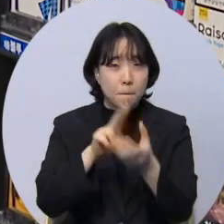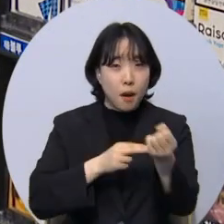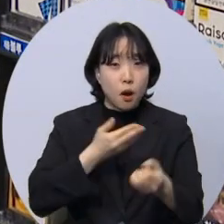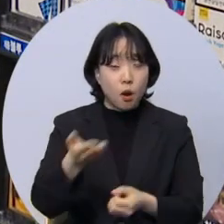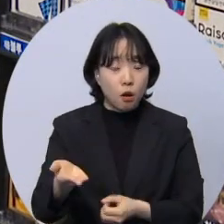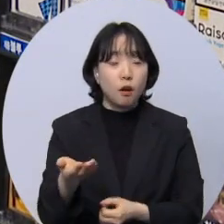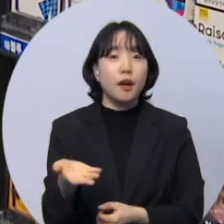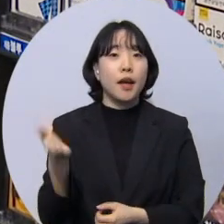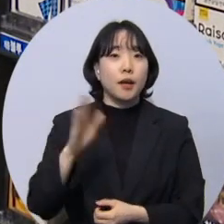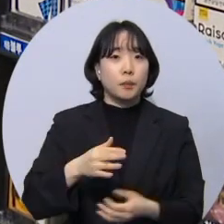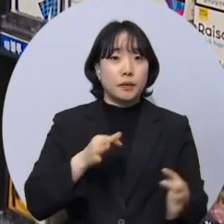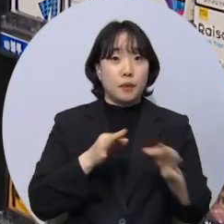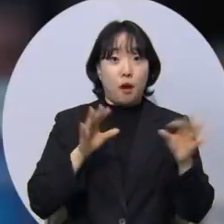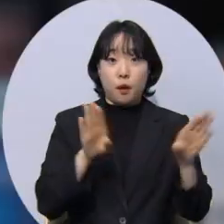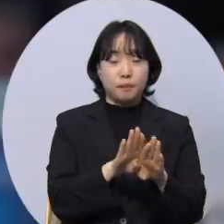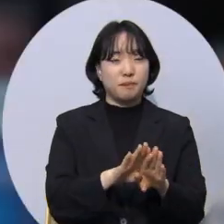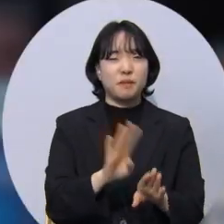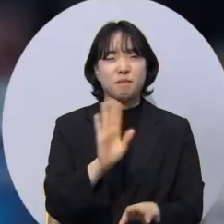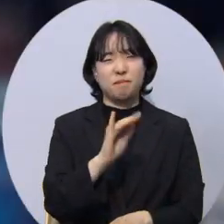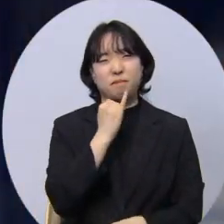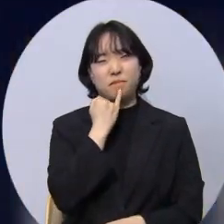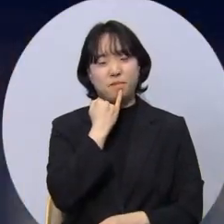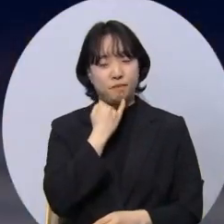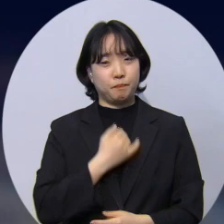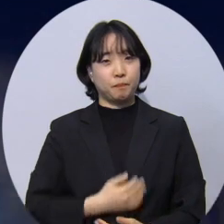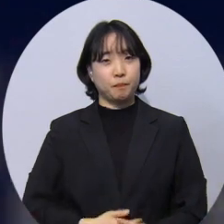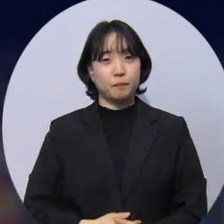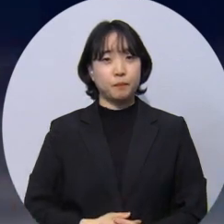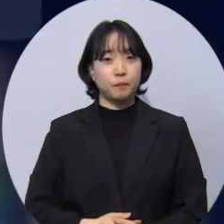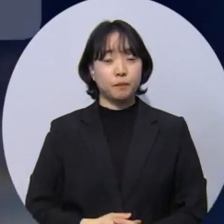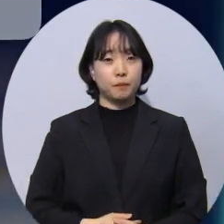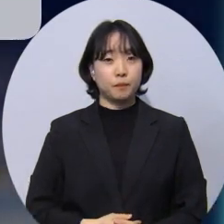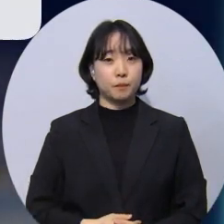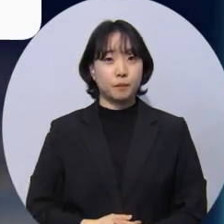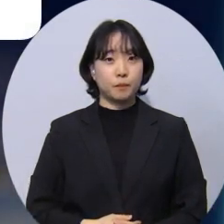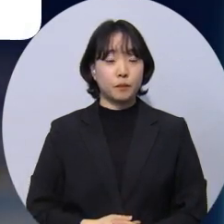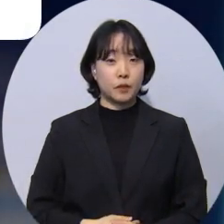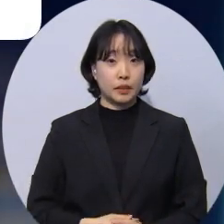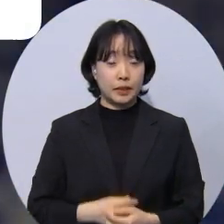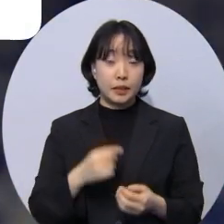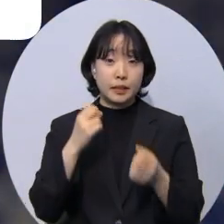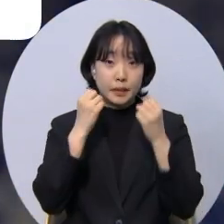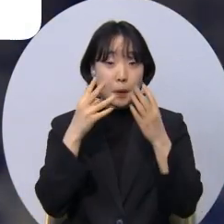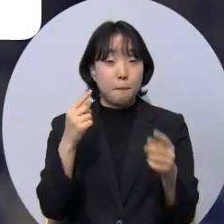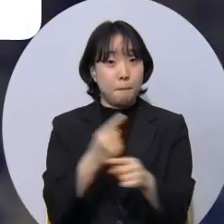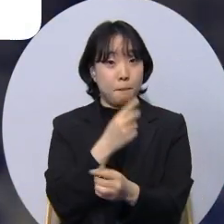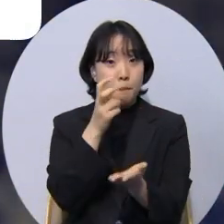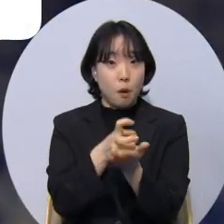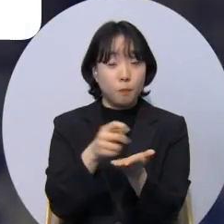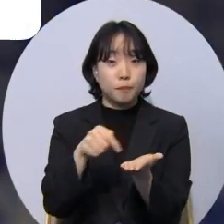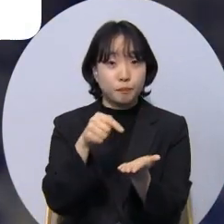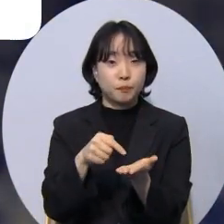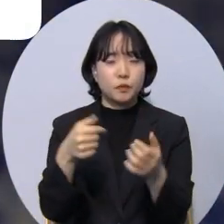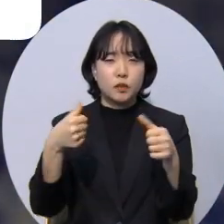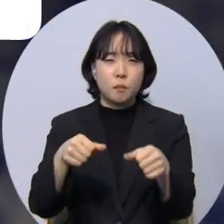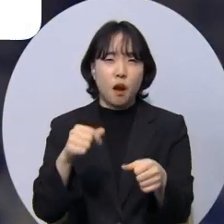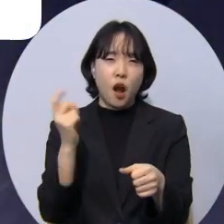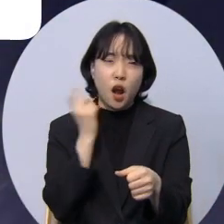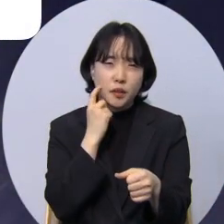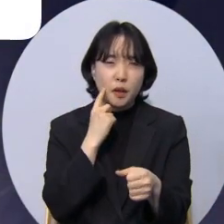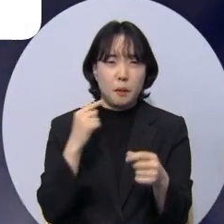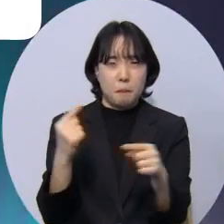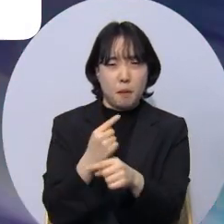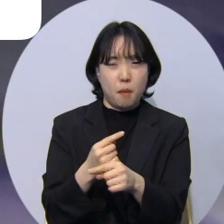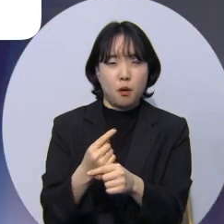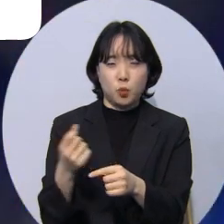당하는 일을 막을 수 있습니다 입법 예고된 식품위생법 시행령 개정안에 따르면 신분증의 위변조 또는